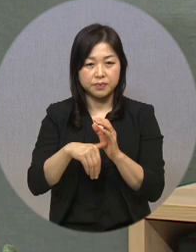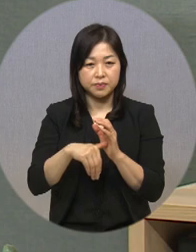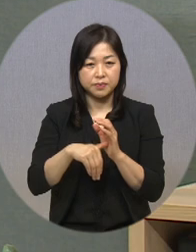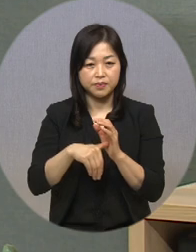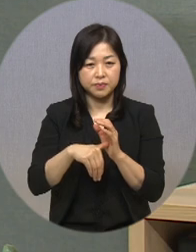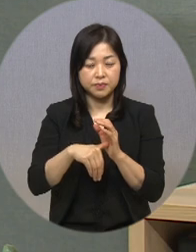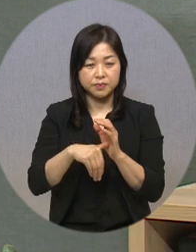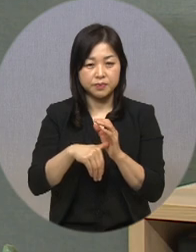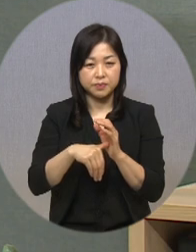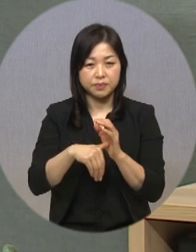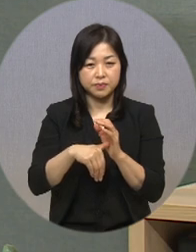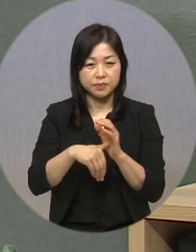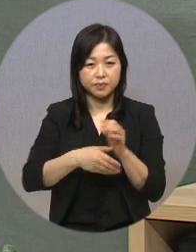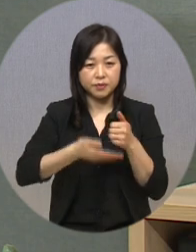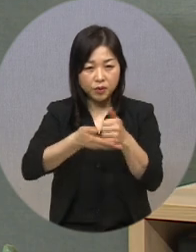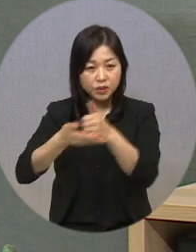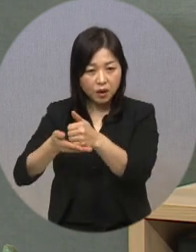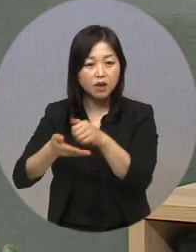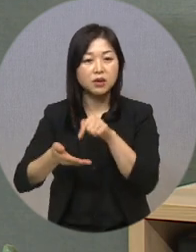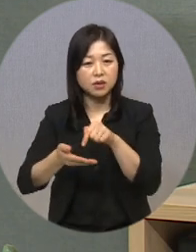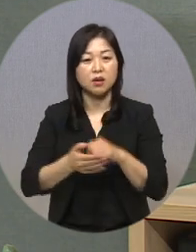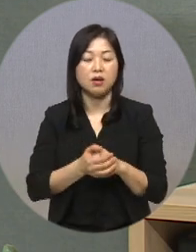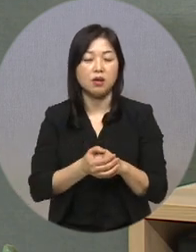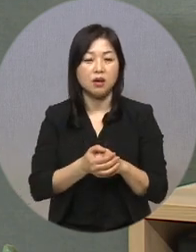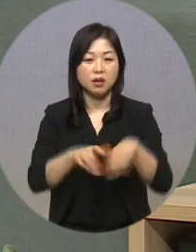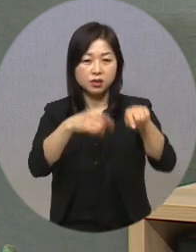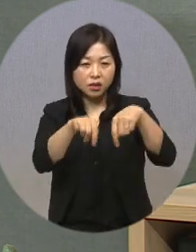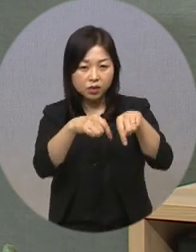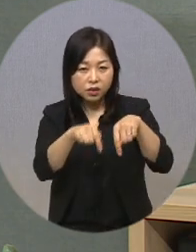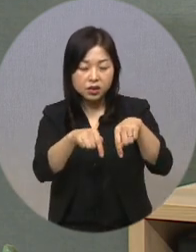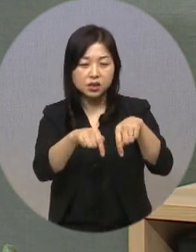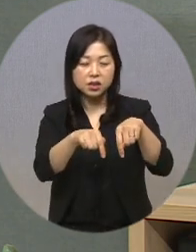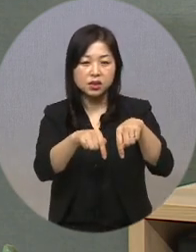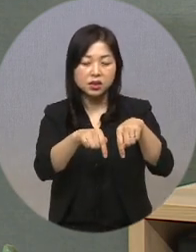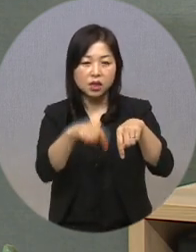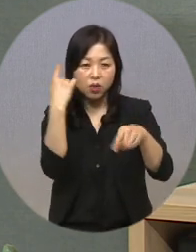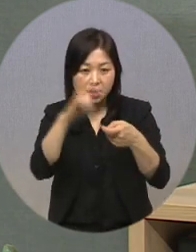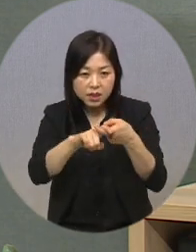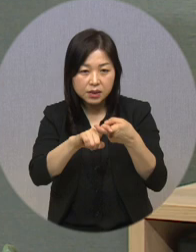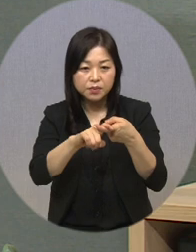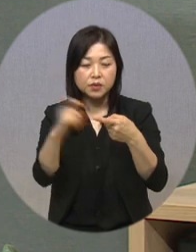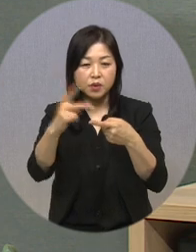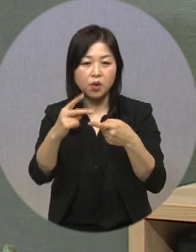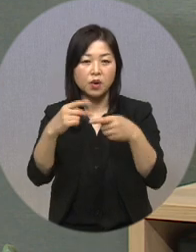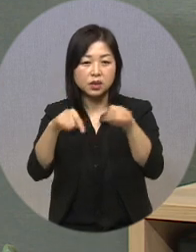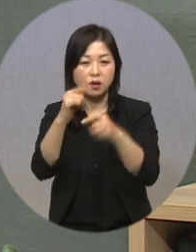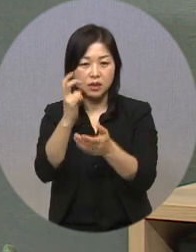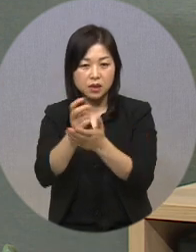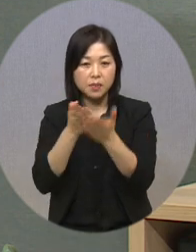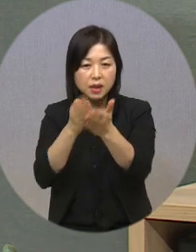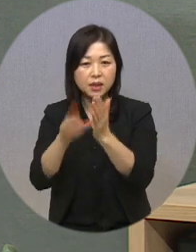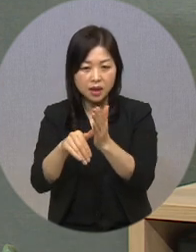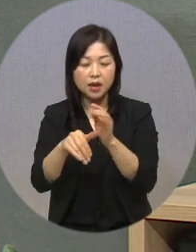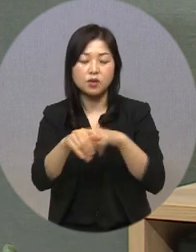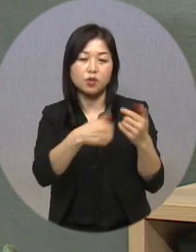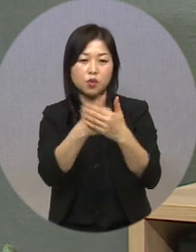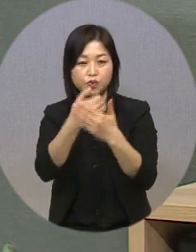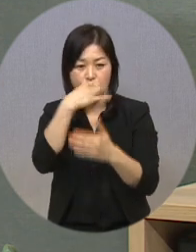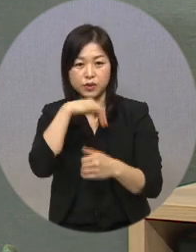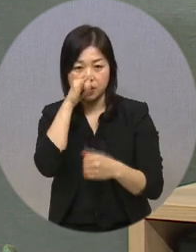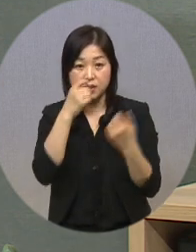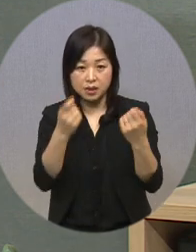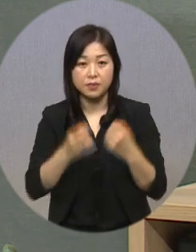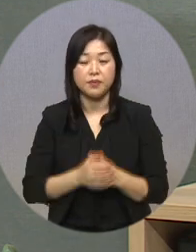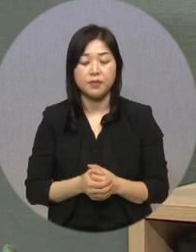정치적인 이슈라든가 정책을 이제 입안하는 데 참고가 됐겠죠. 그런데 이제 우리